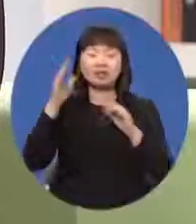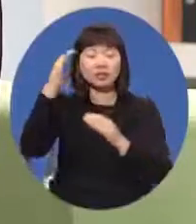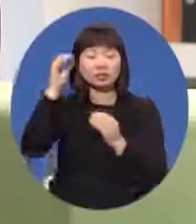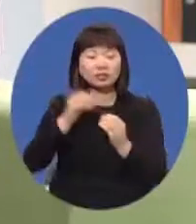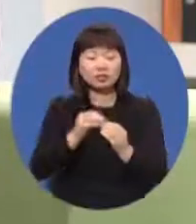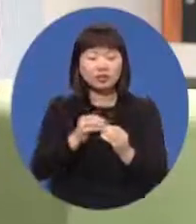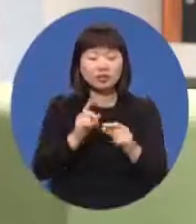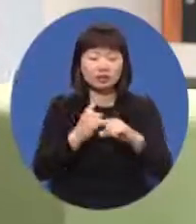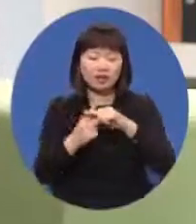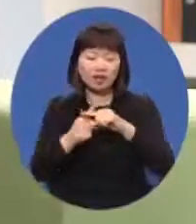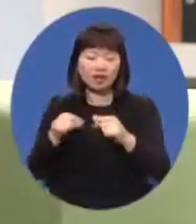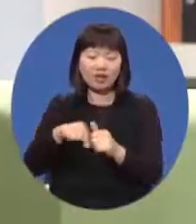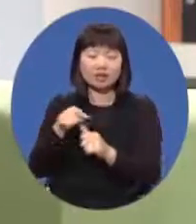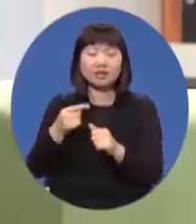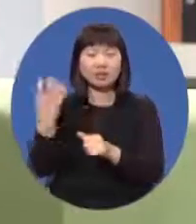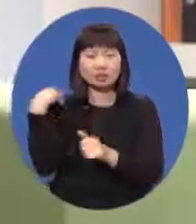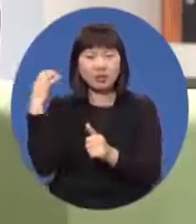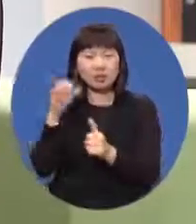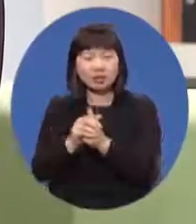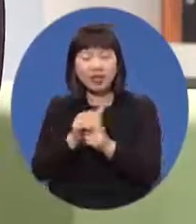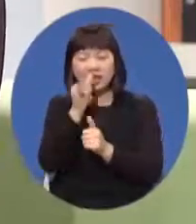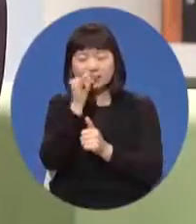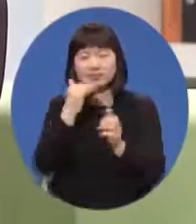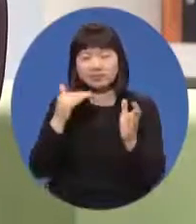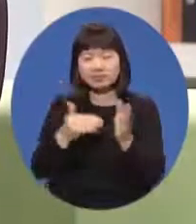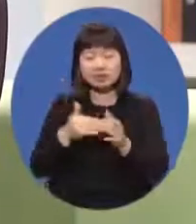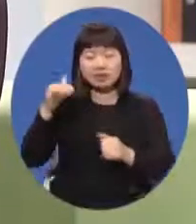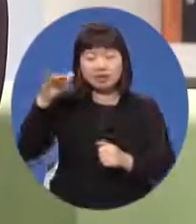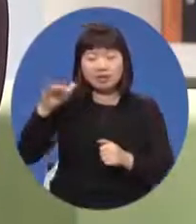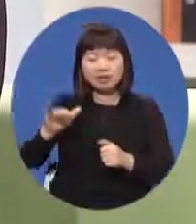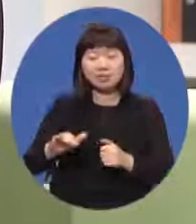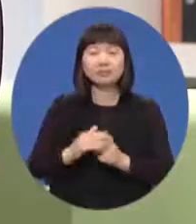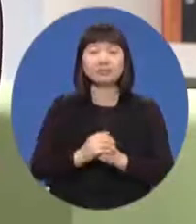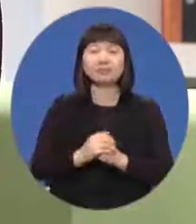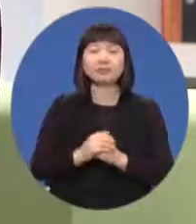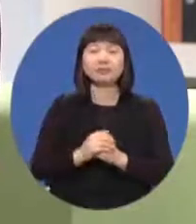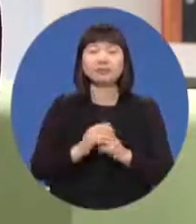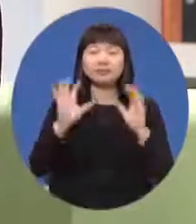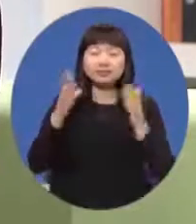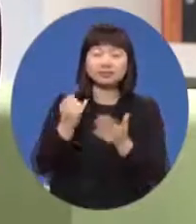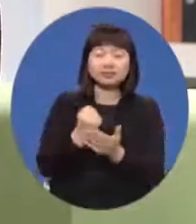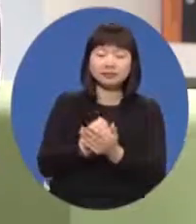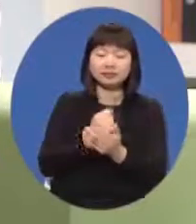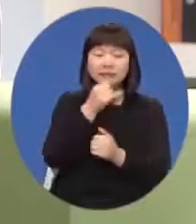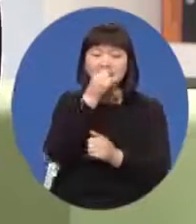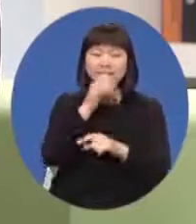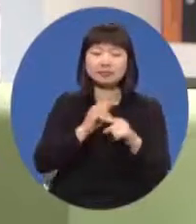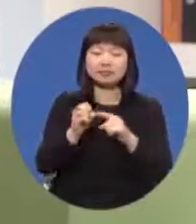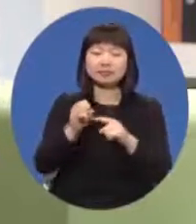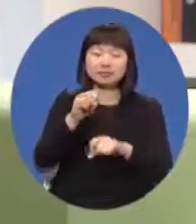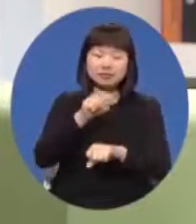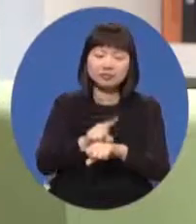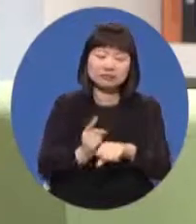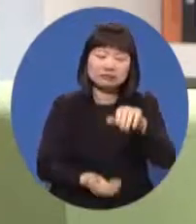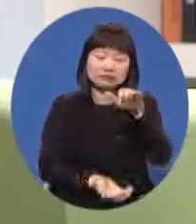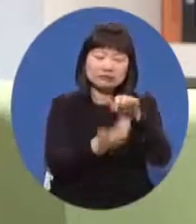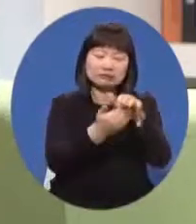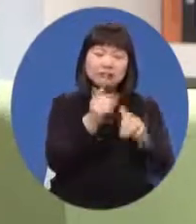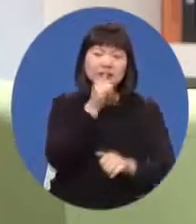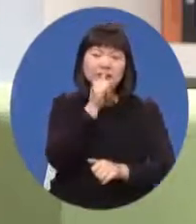플러스 환경의 역할이 다 들어가 있었겠죠. 그런데 어쨌든 그 어떤 아이가 갖고 난 가능성을 극대화한